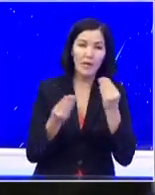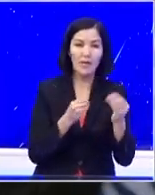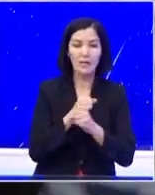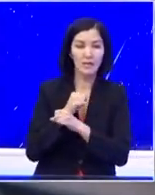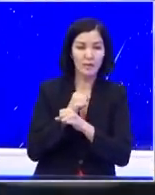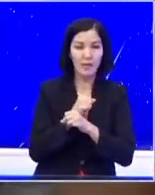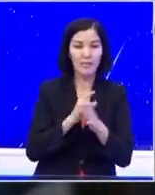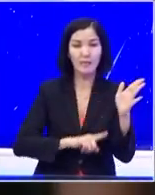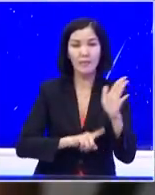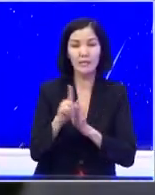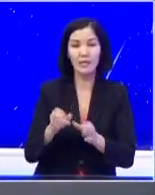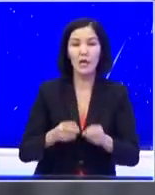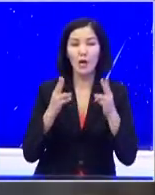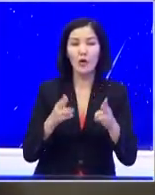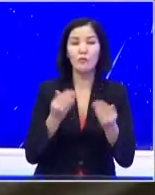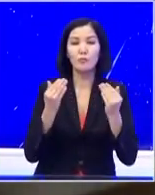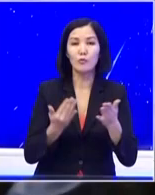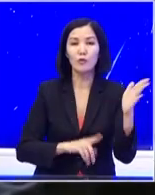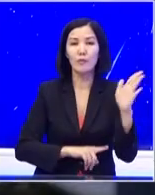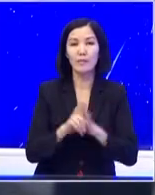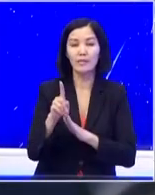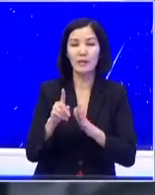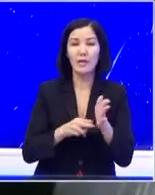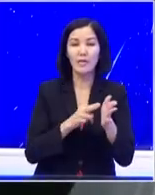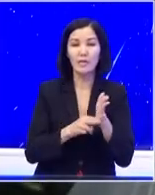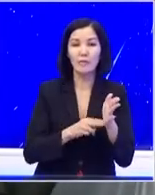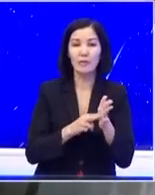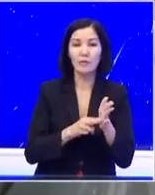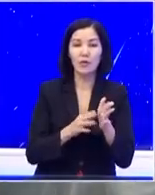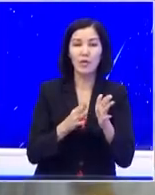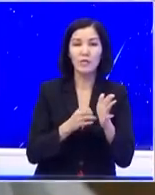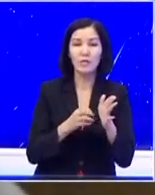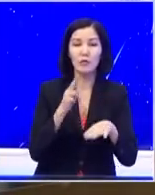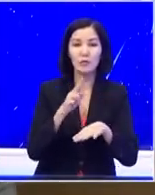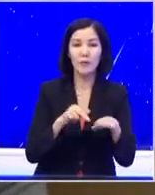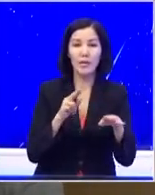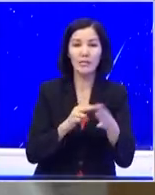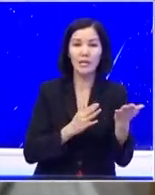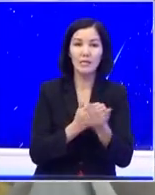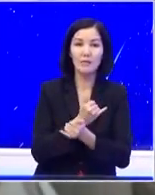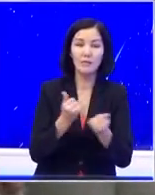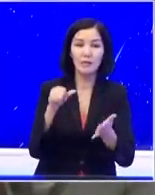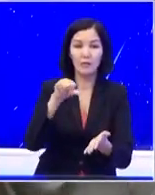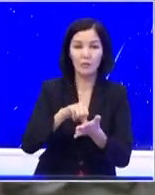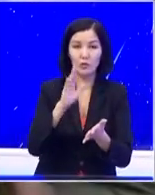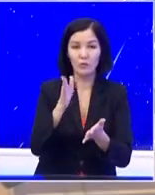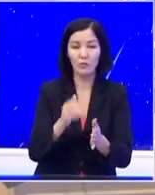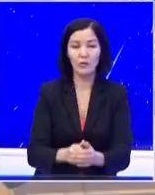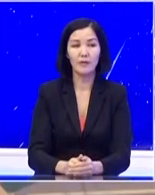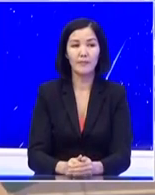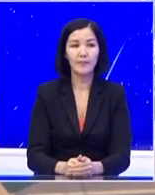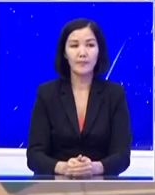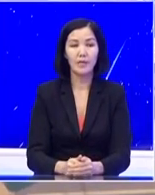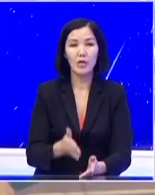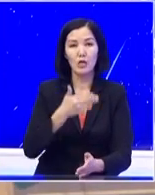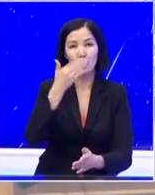көп. Олардың қауіпсіздігі үшін бүгіннен бастап темір жол қатынасында 800 полиция өкілі жұмысқа кірісті. Жаз